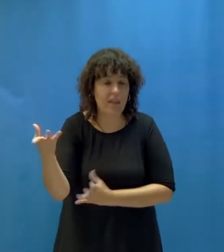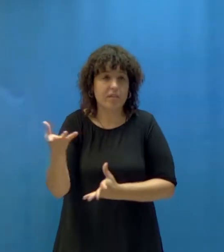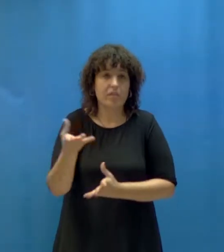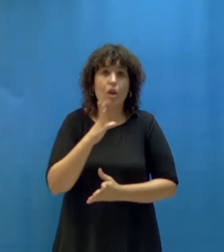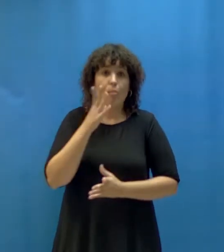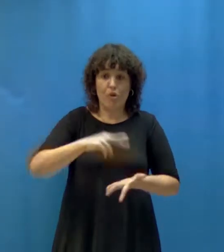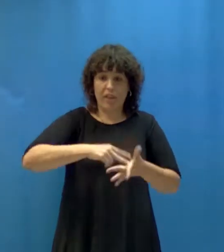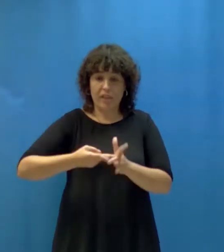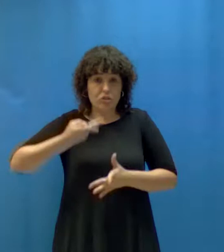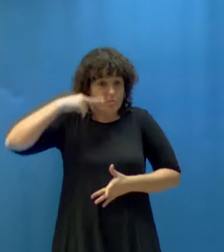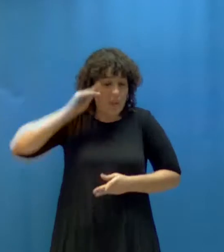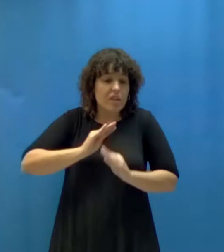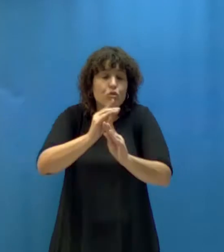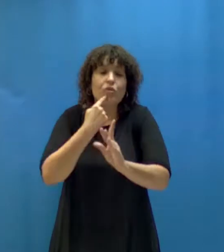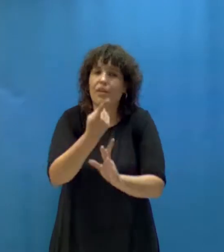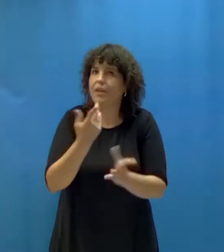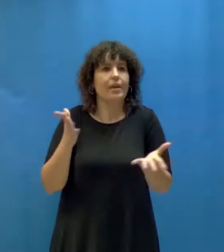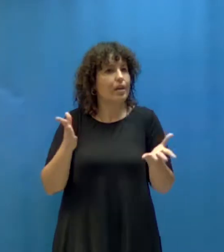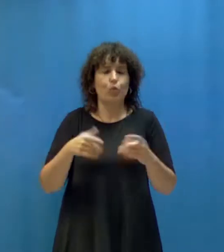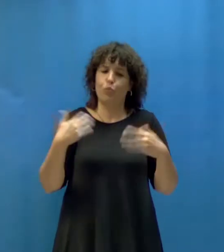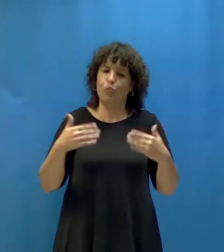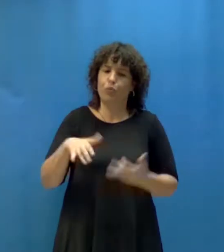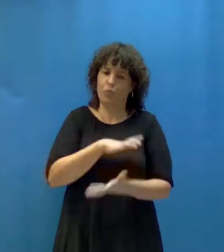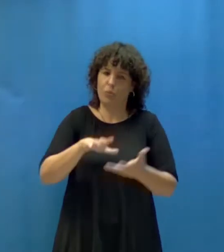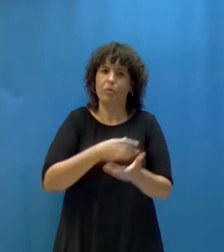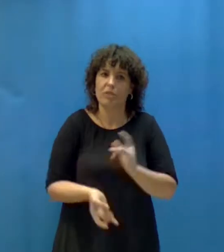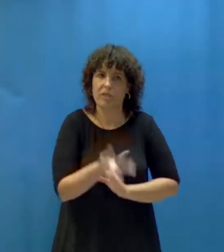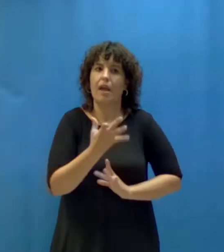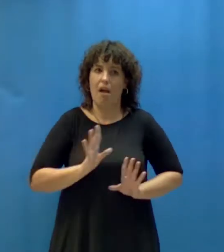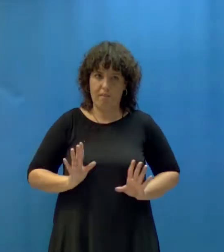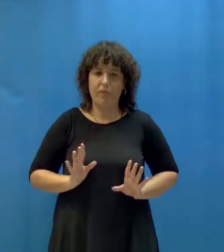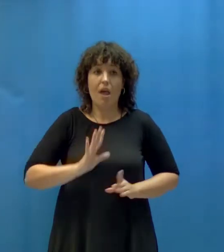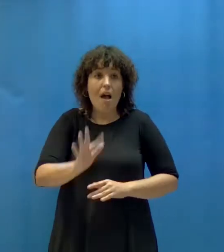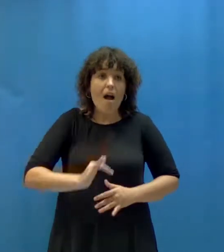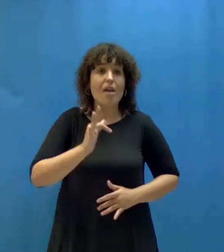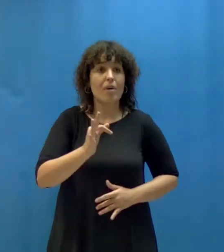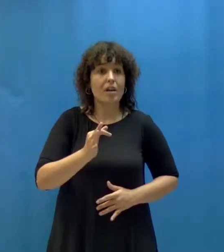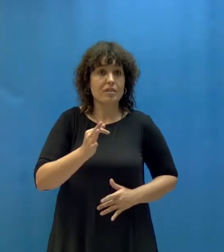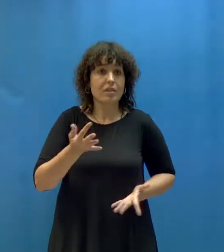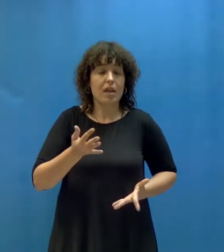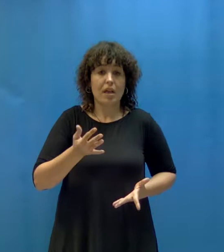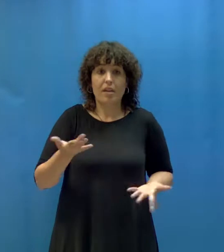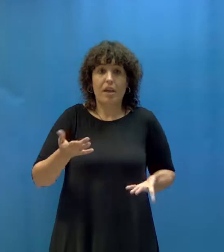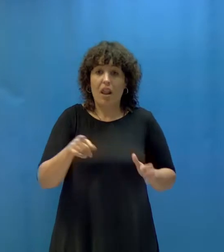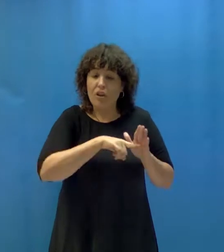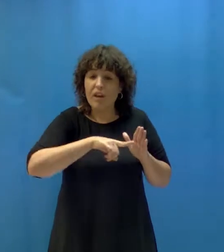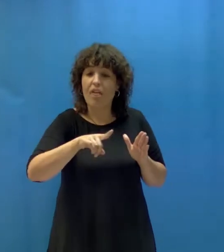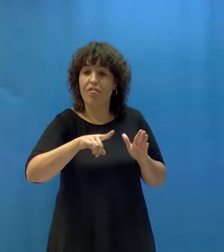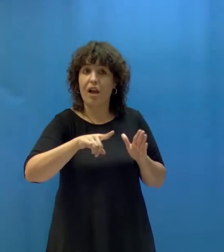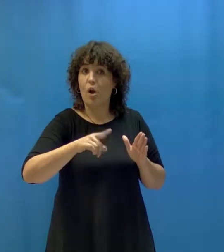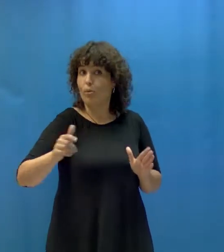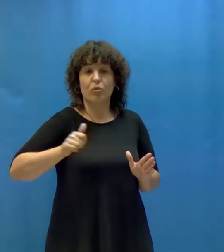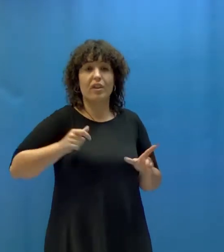tècnics diuen que produeixen molta controvèrsia. A més, s'aprofita l'actualització de l'ordenança per implantar un nou gual